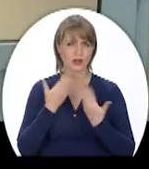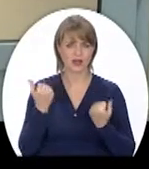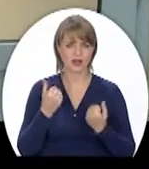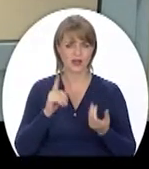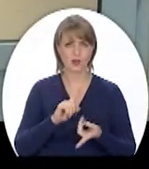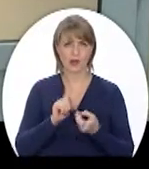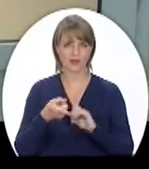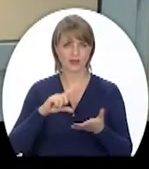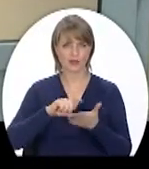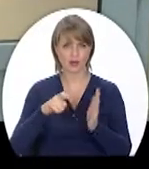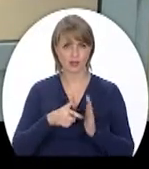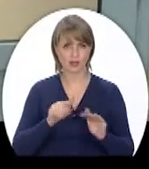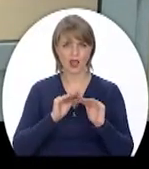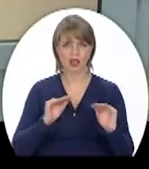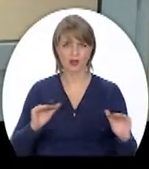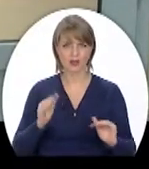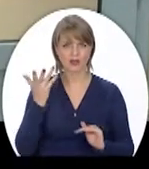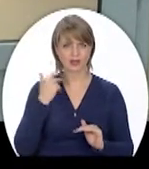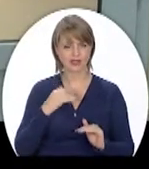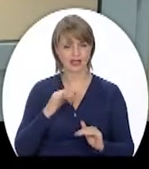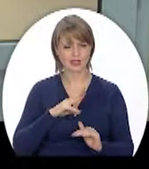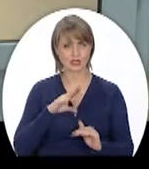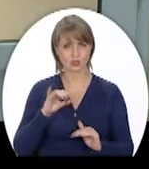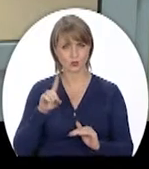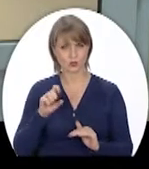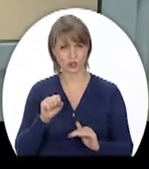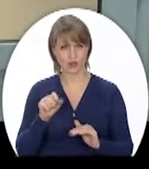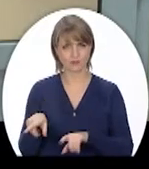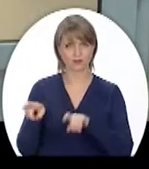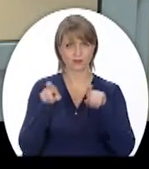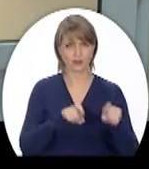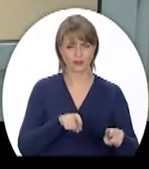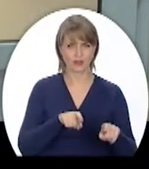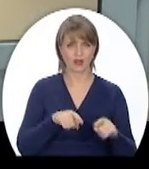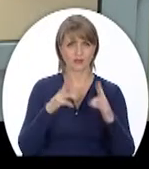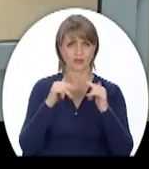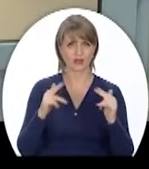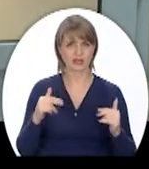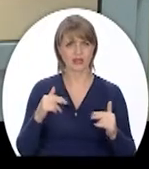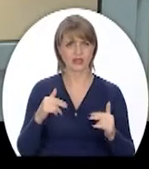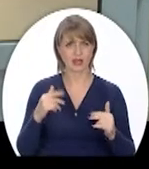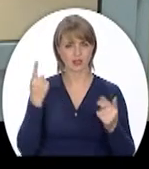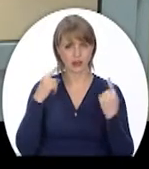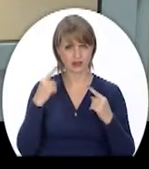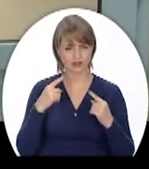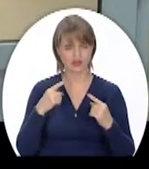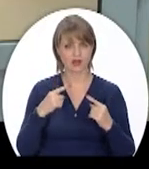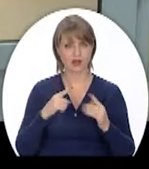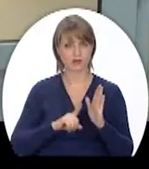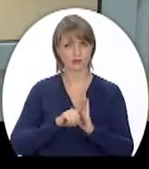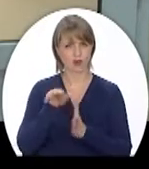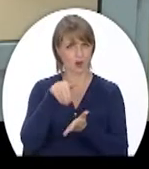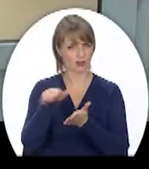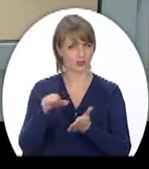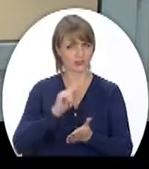перемены помещения. Ребята, когда из ТЮЗа переехали во Дворец пионеров, вначале даже